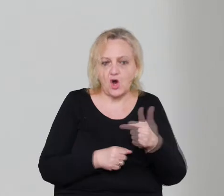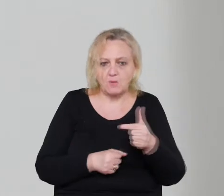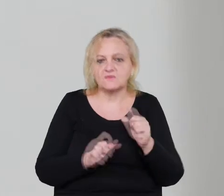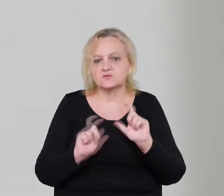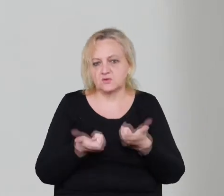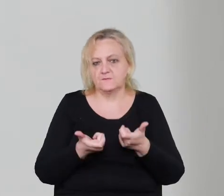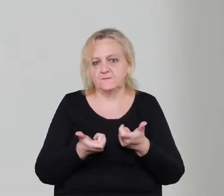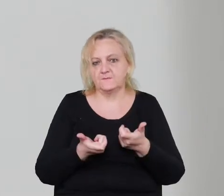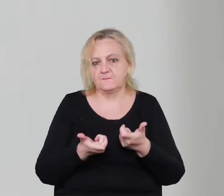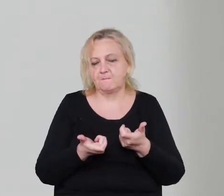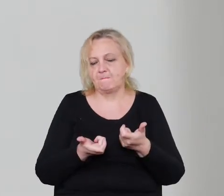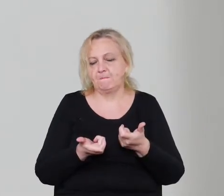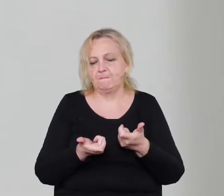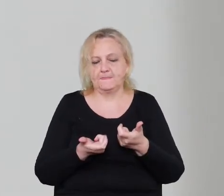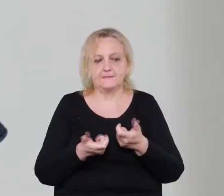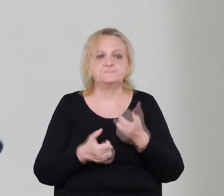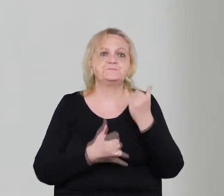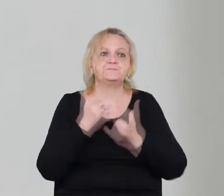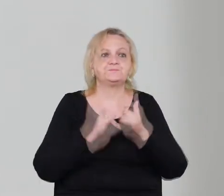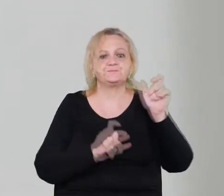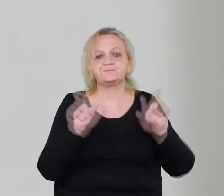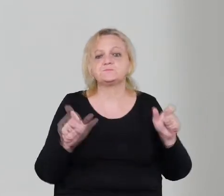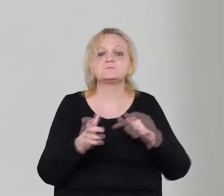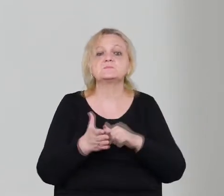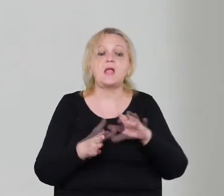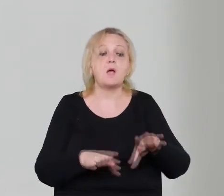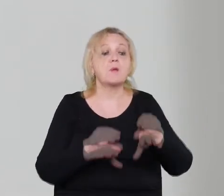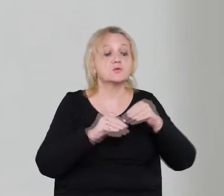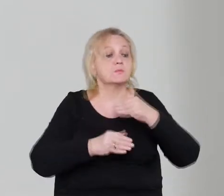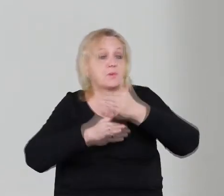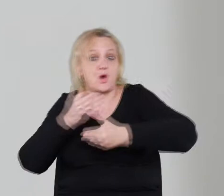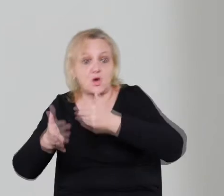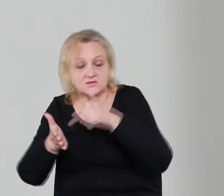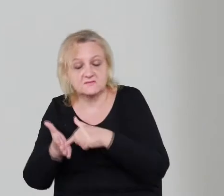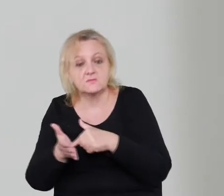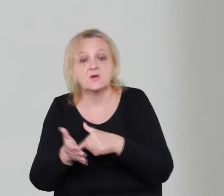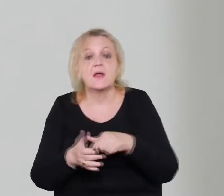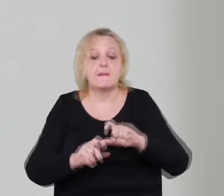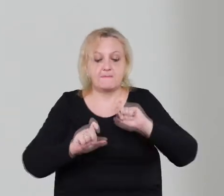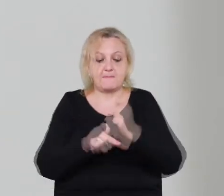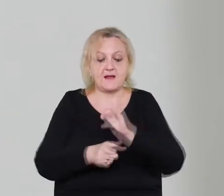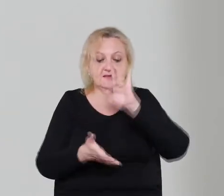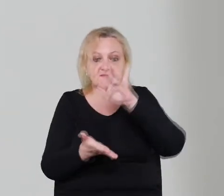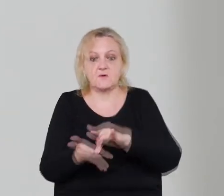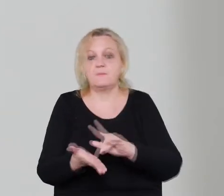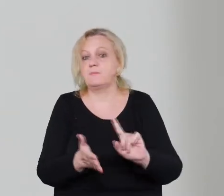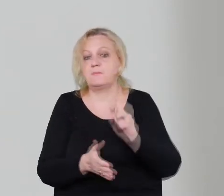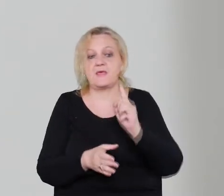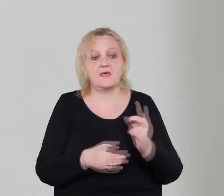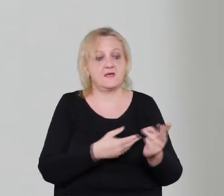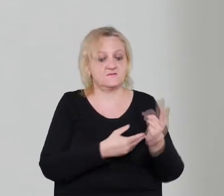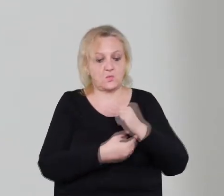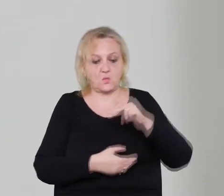do tego że na przykład jak osoby jak rozpoczyna się procedurę to rozpoczyna się w danym w danym kraju w którym się jakbym pierwszym wjechało do Unii Europejskiej